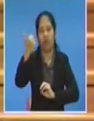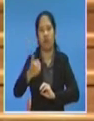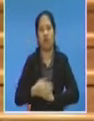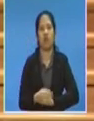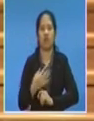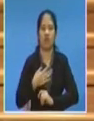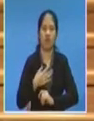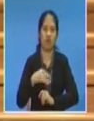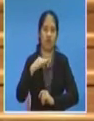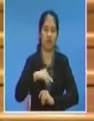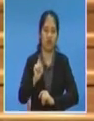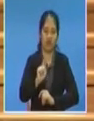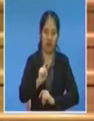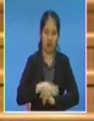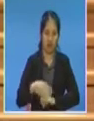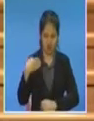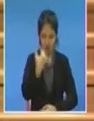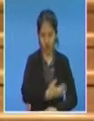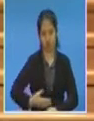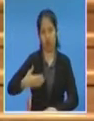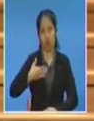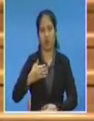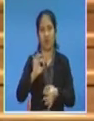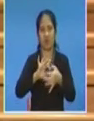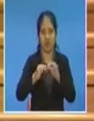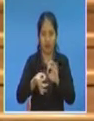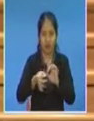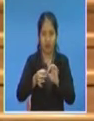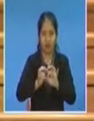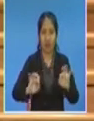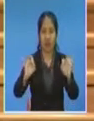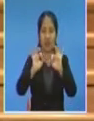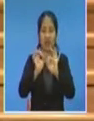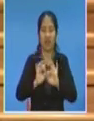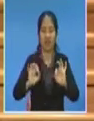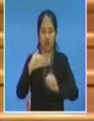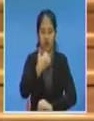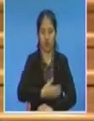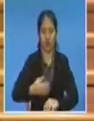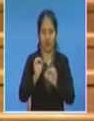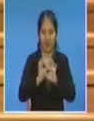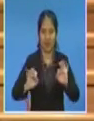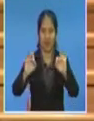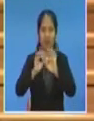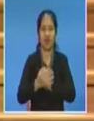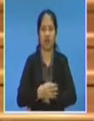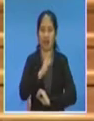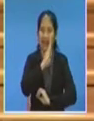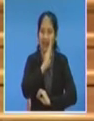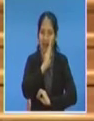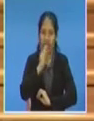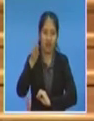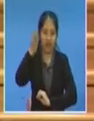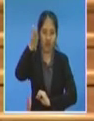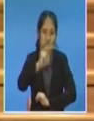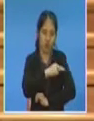นึ่งถ้าไม่ส่งเสริมนะครับอย่าหวังเลยว่าผู้สูงวัยคนนั้นจะเป็นผู้สูงวัยประเภท